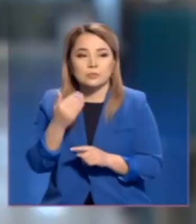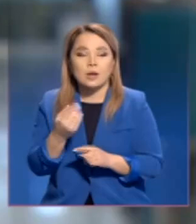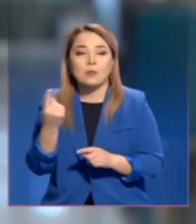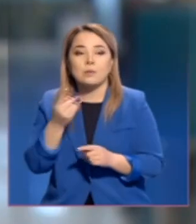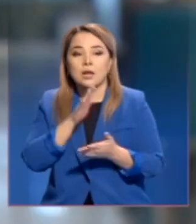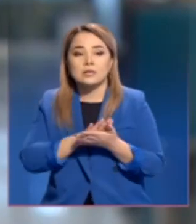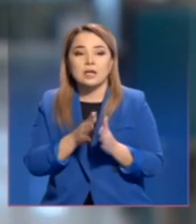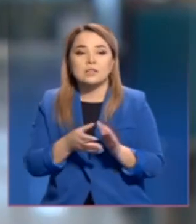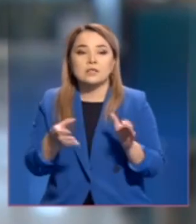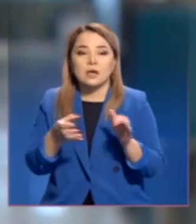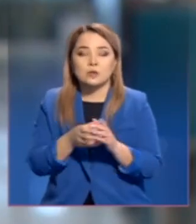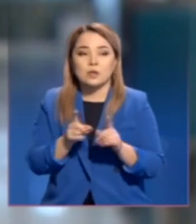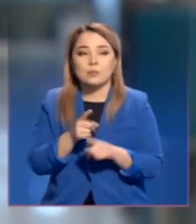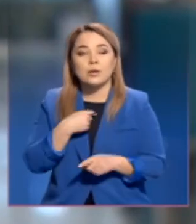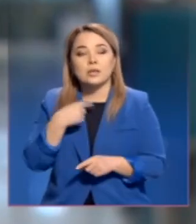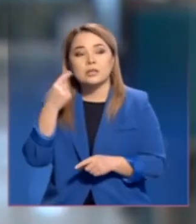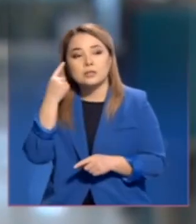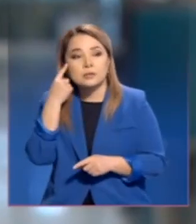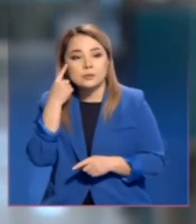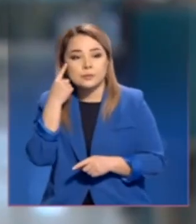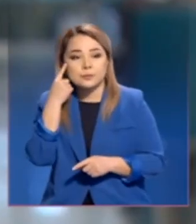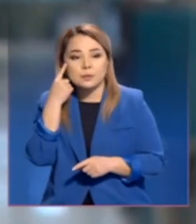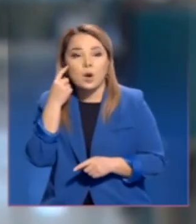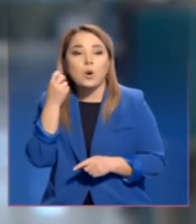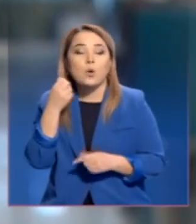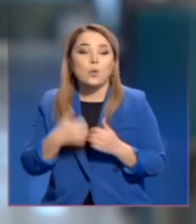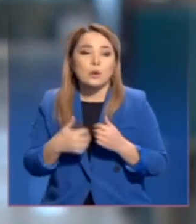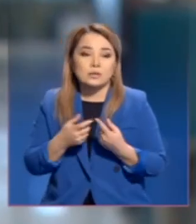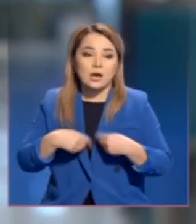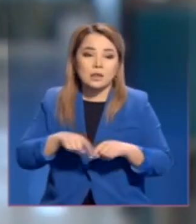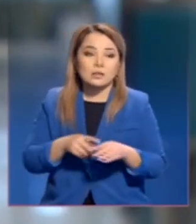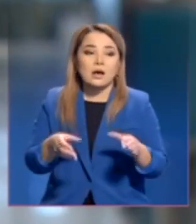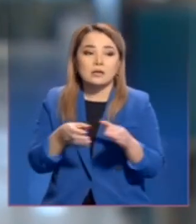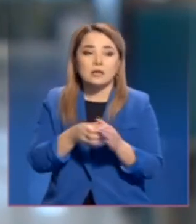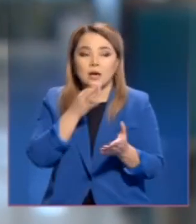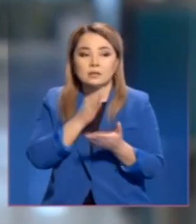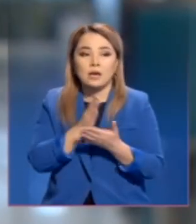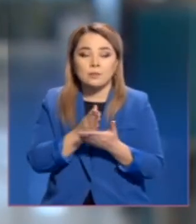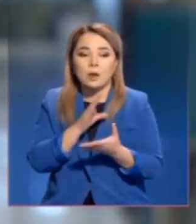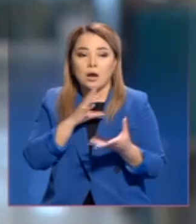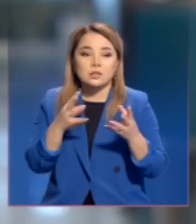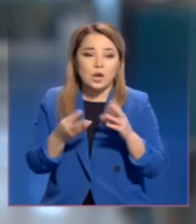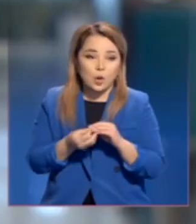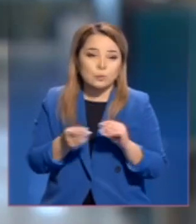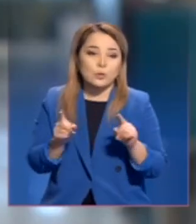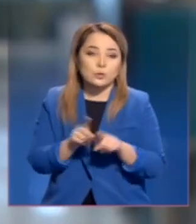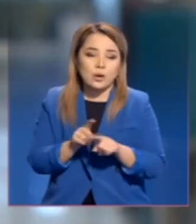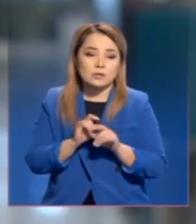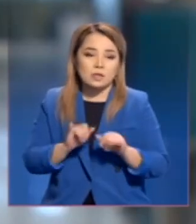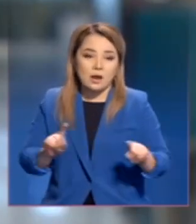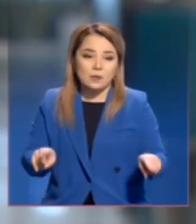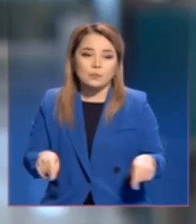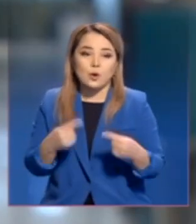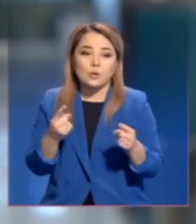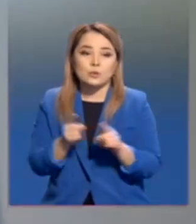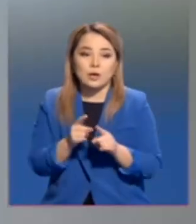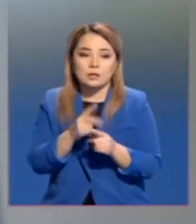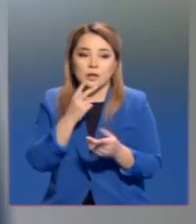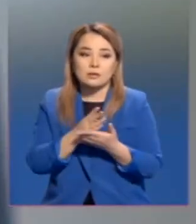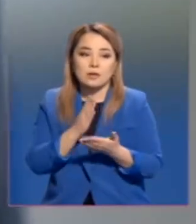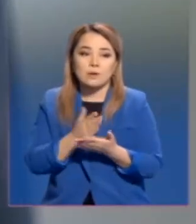Бірінші кезекте меніңше орта тапты қалыптастыру керек. Орта тап әрбір мемлекеттің дамыған елдердің